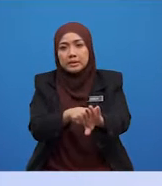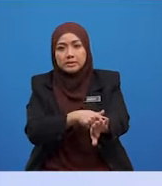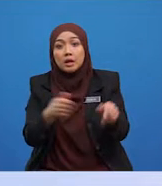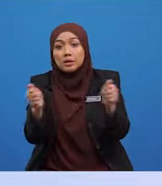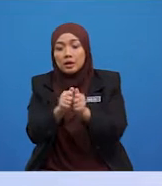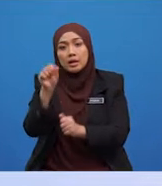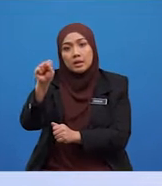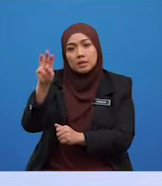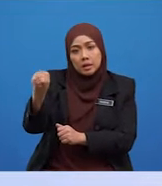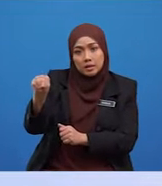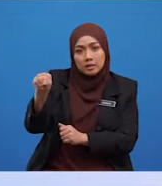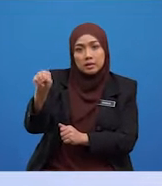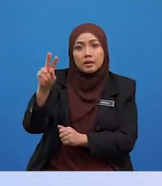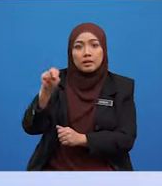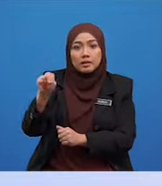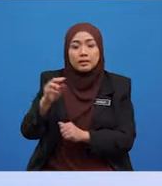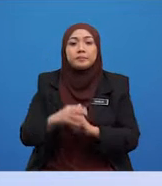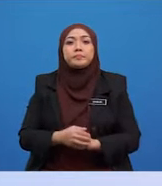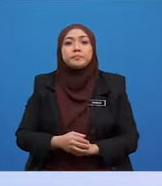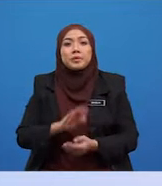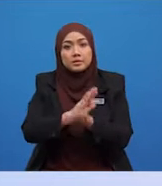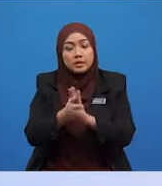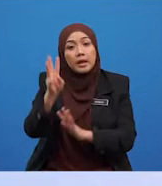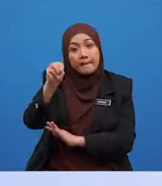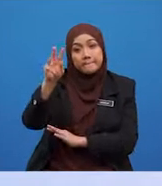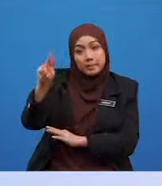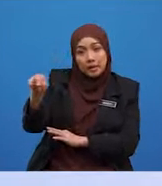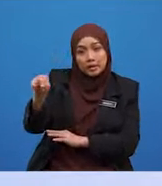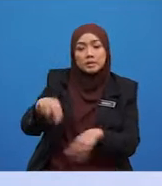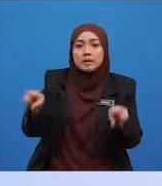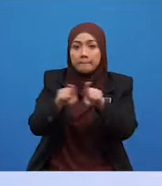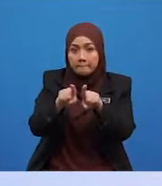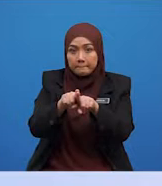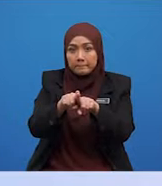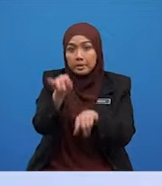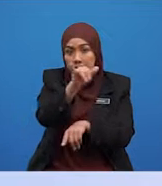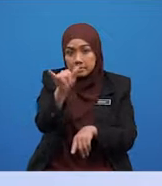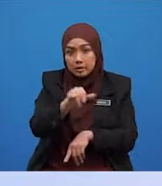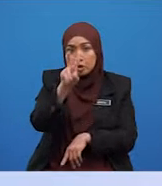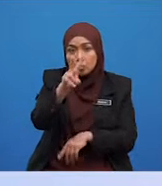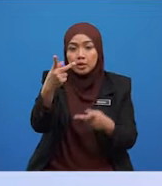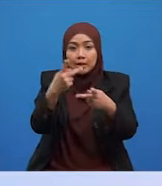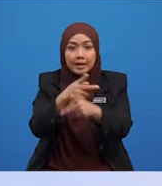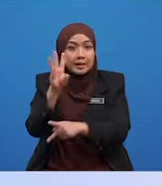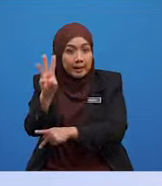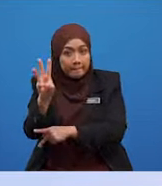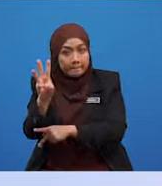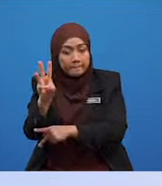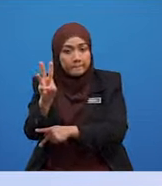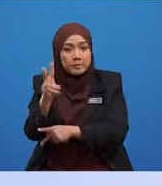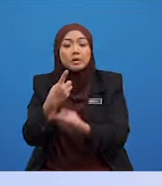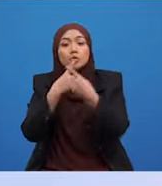SN. Maka MN sama dengan 2 darab 6.